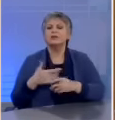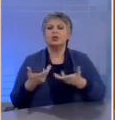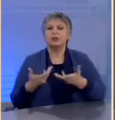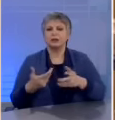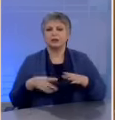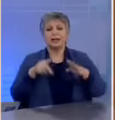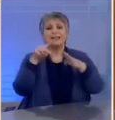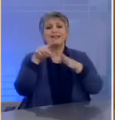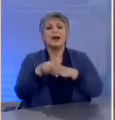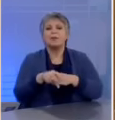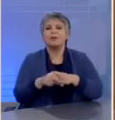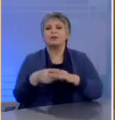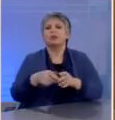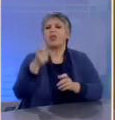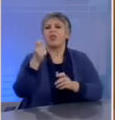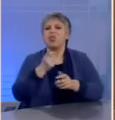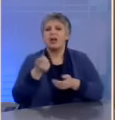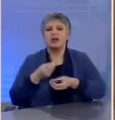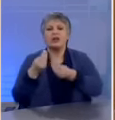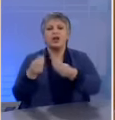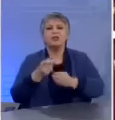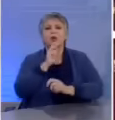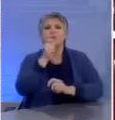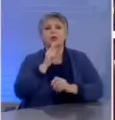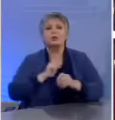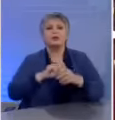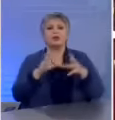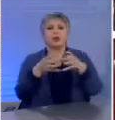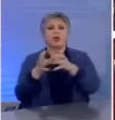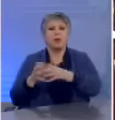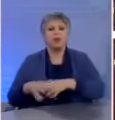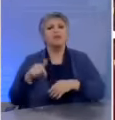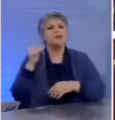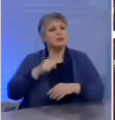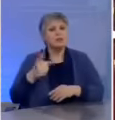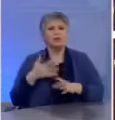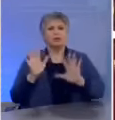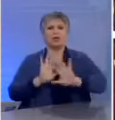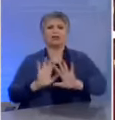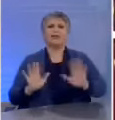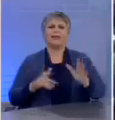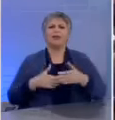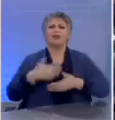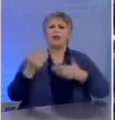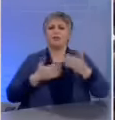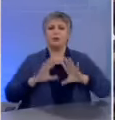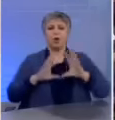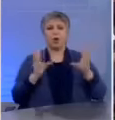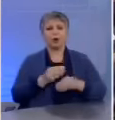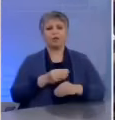κόμματα αλλά και με τα μέσα μαζικής ενημέρωσης. Διότι ο ελληνικός λαός περιμένει συγκεκριμένες